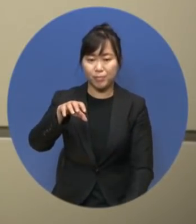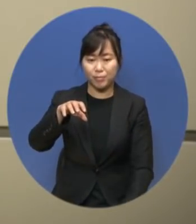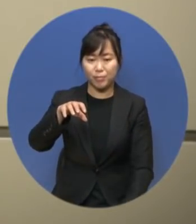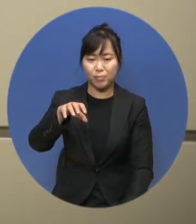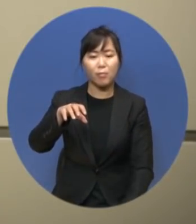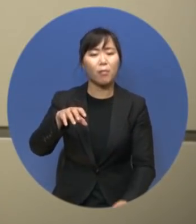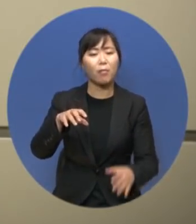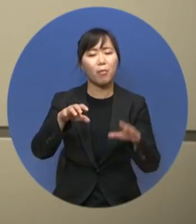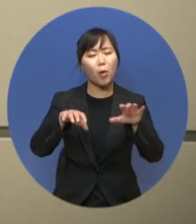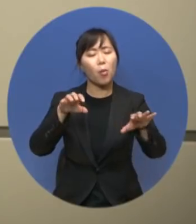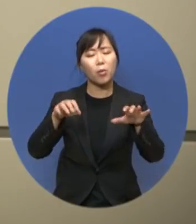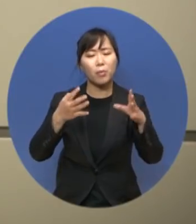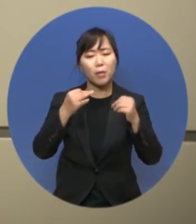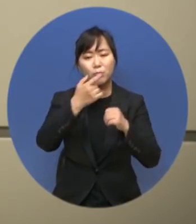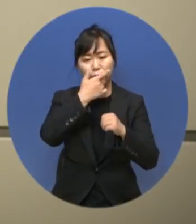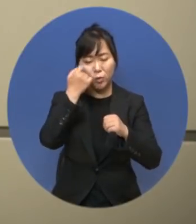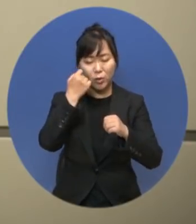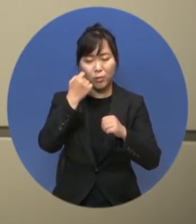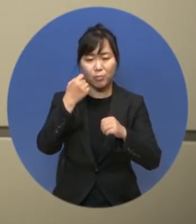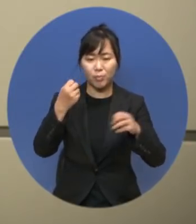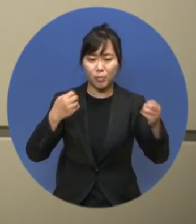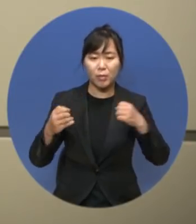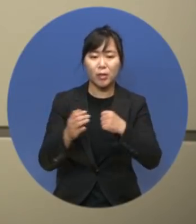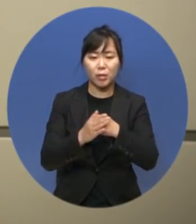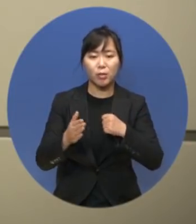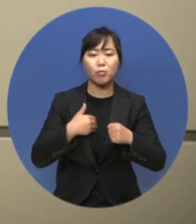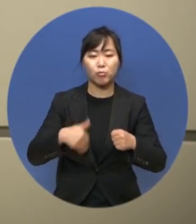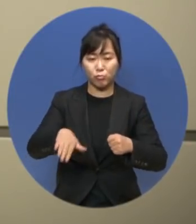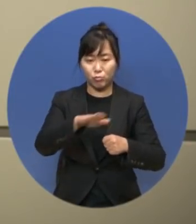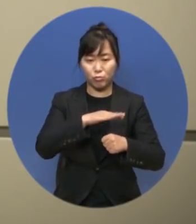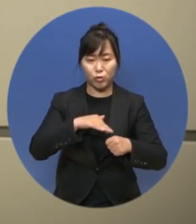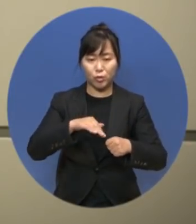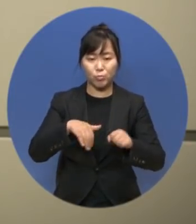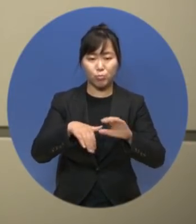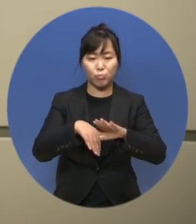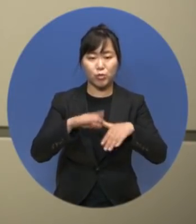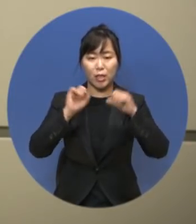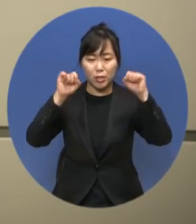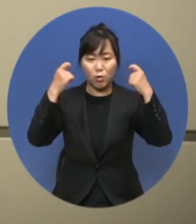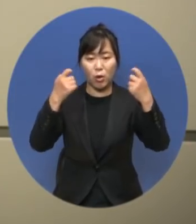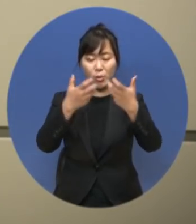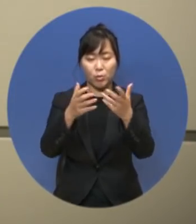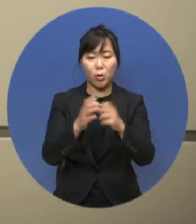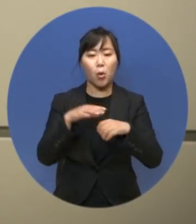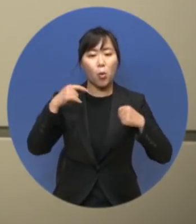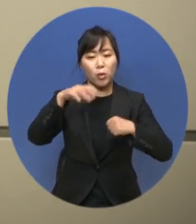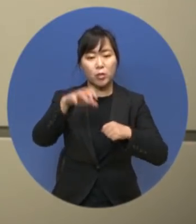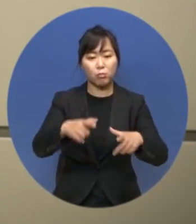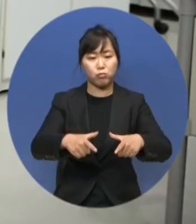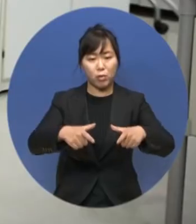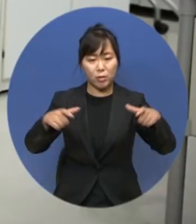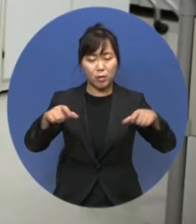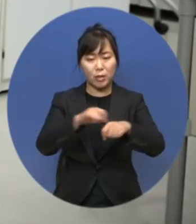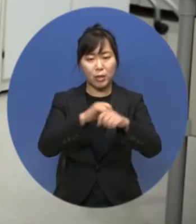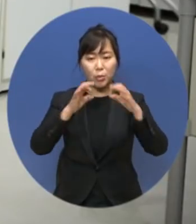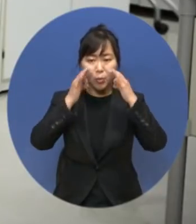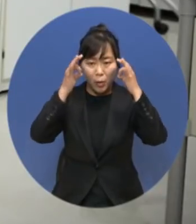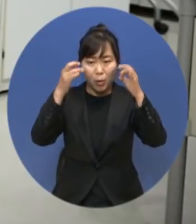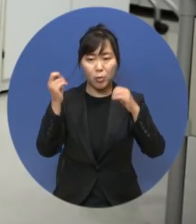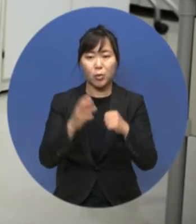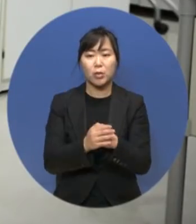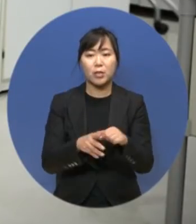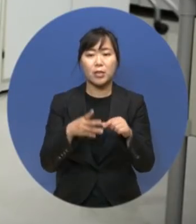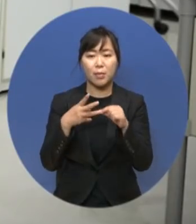공간, 이런 공간이 부족하다고 해서 저희 문체부는 공연장 확충을 위해서 특히 노력하고 있습니다. 그리고